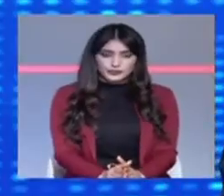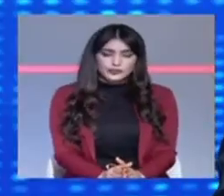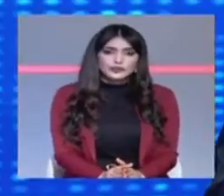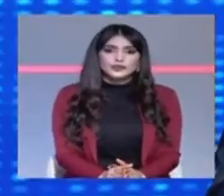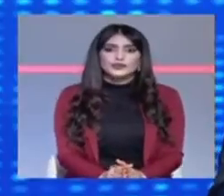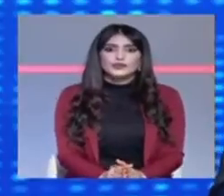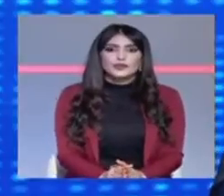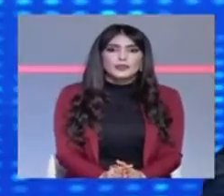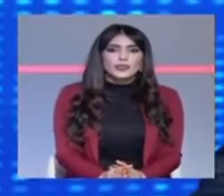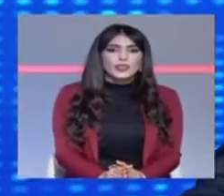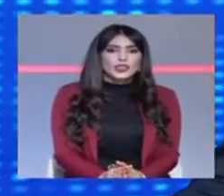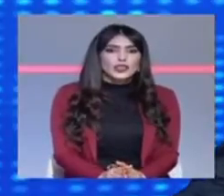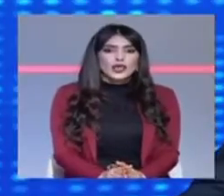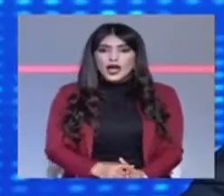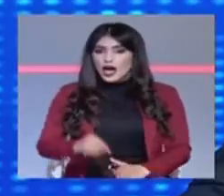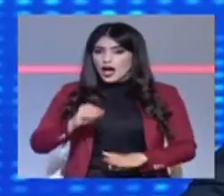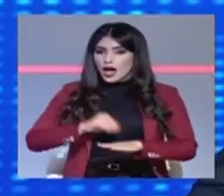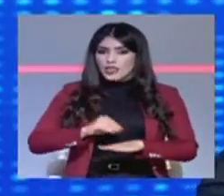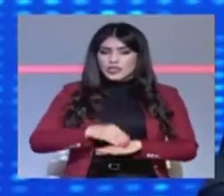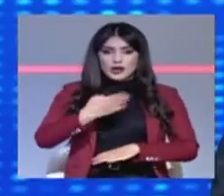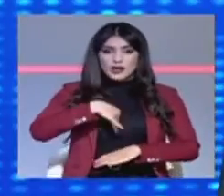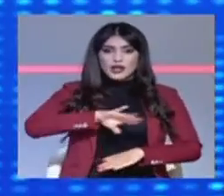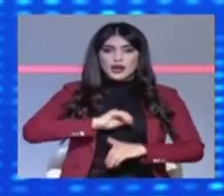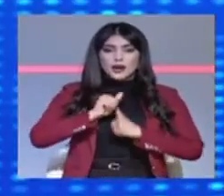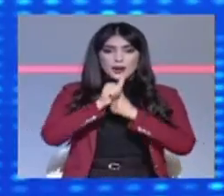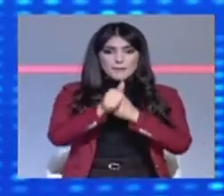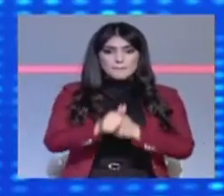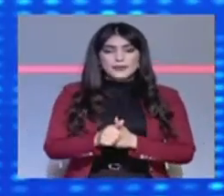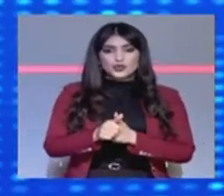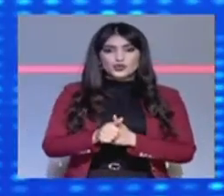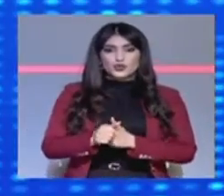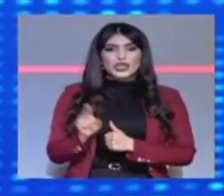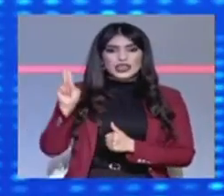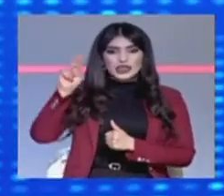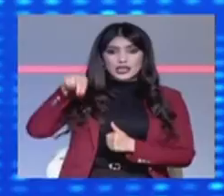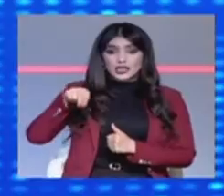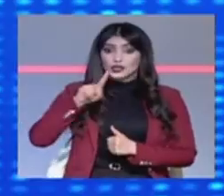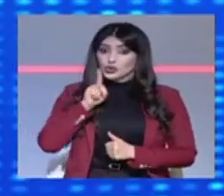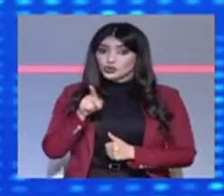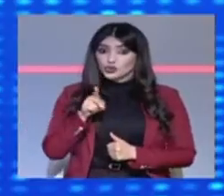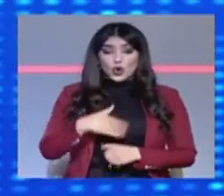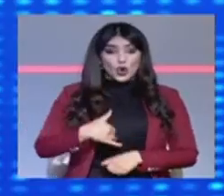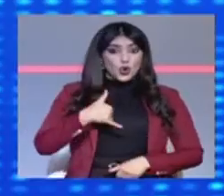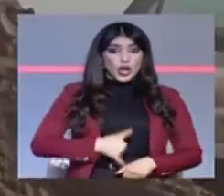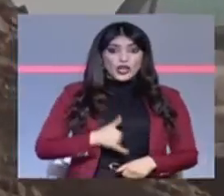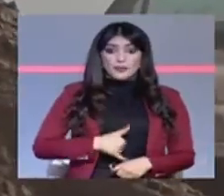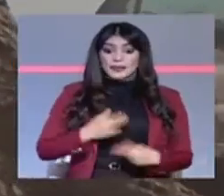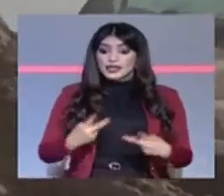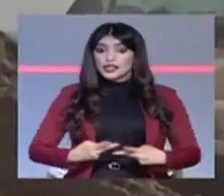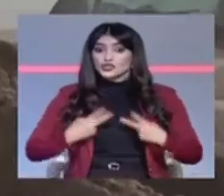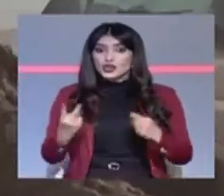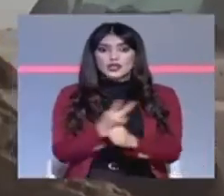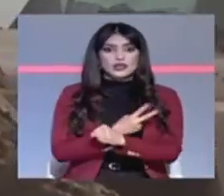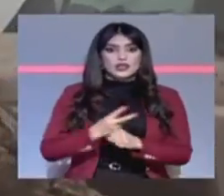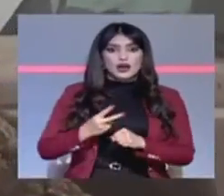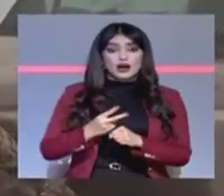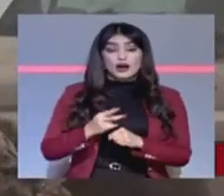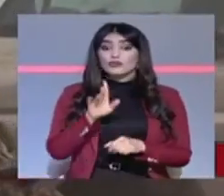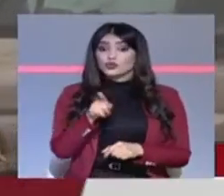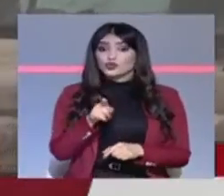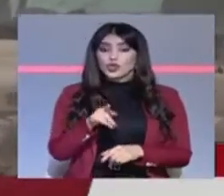حذر الامين العام للامم المتحده انطونيو غوتيريس اليوم من ان اليمن يواجه الان خطرا وشيكا